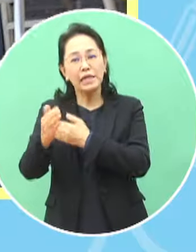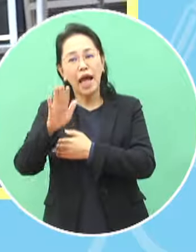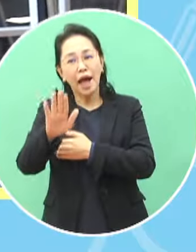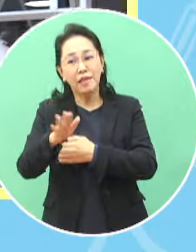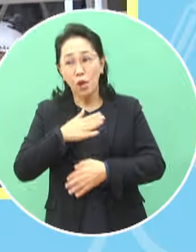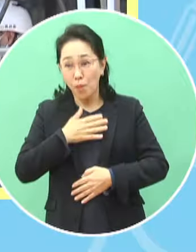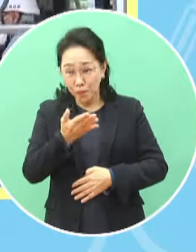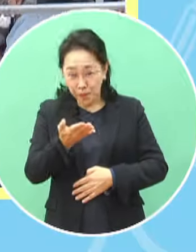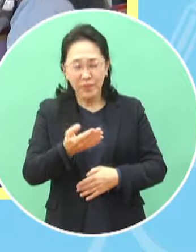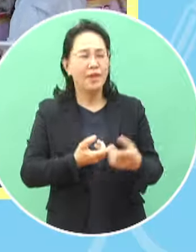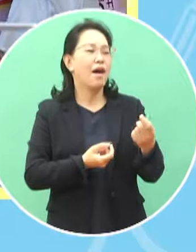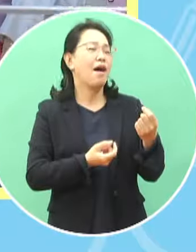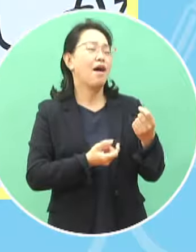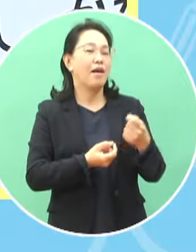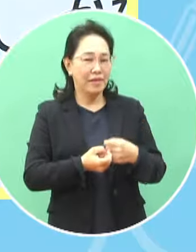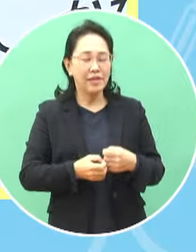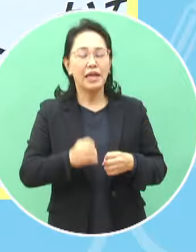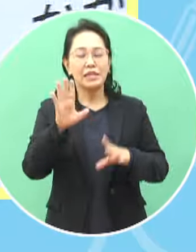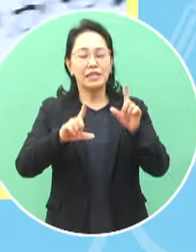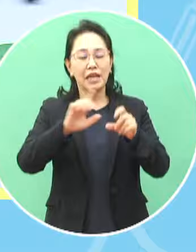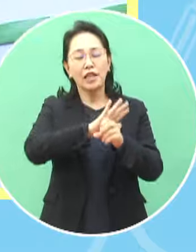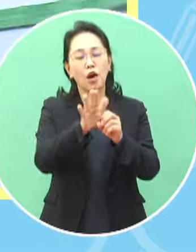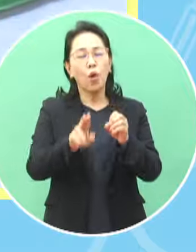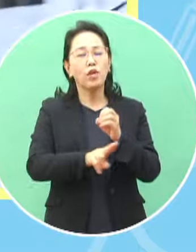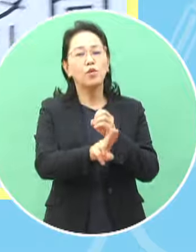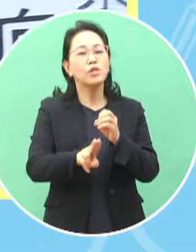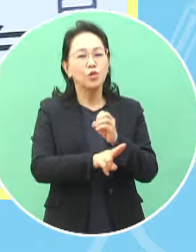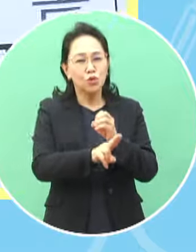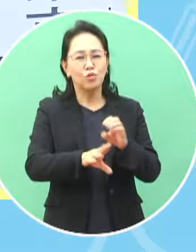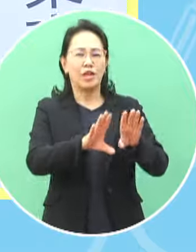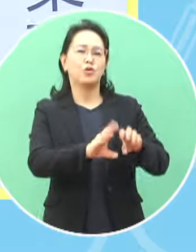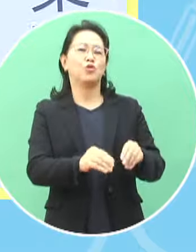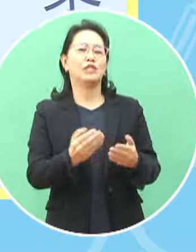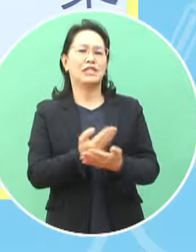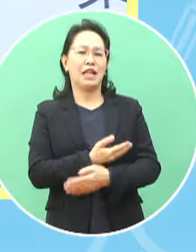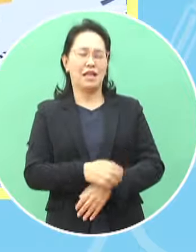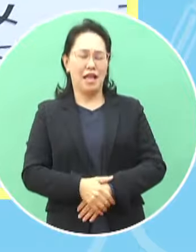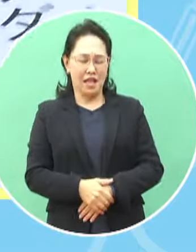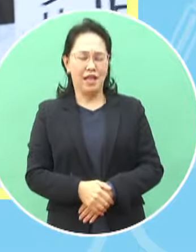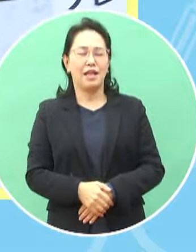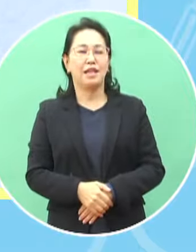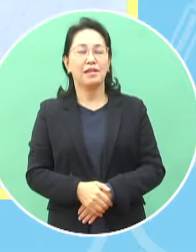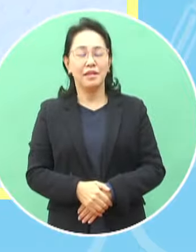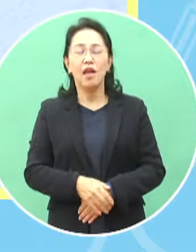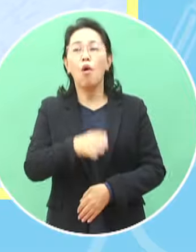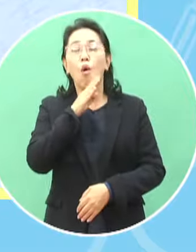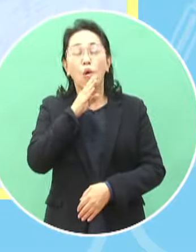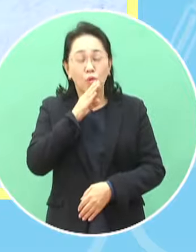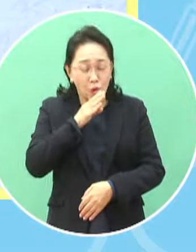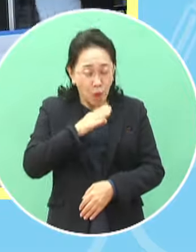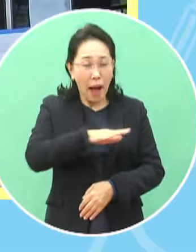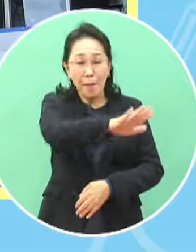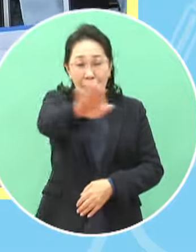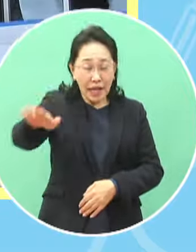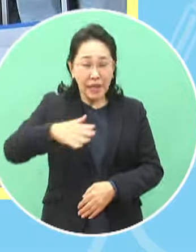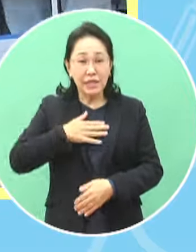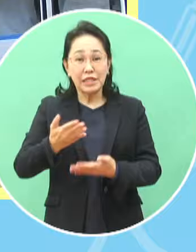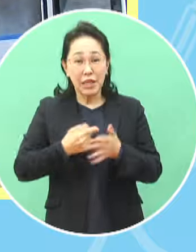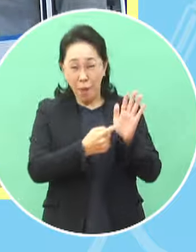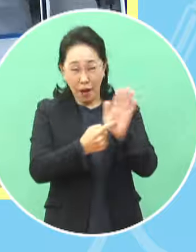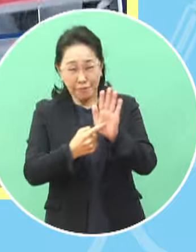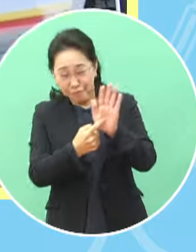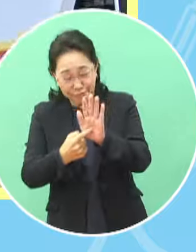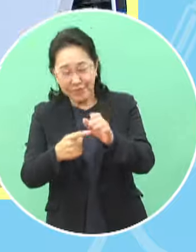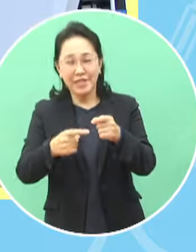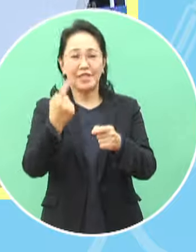新型コロナウイルスの、ね、感染防止対策でできなくて、 なってました、ね、 そうなんですよ。本当は大々的に皆さんに知ってもらう機会だった